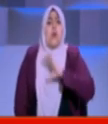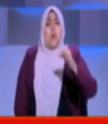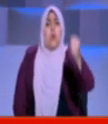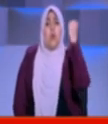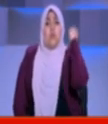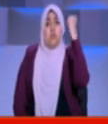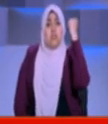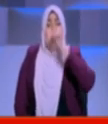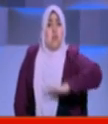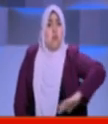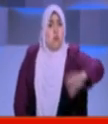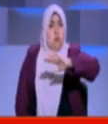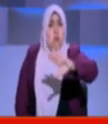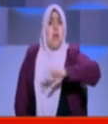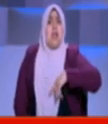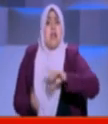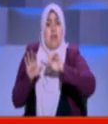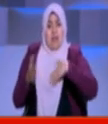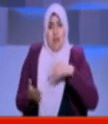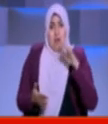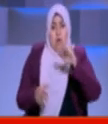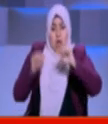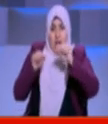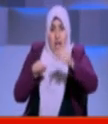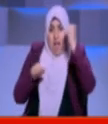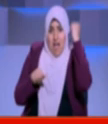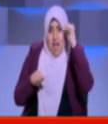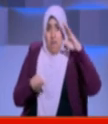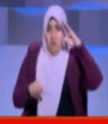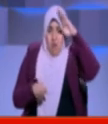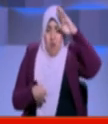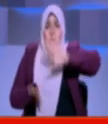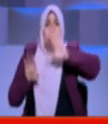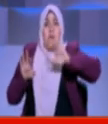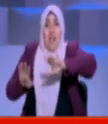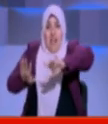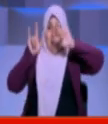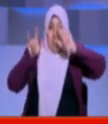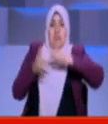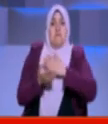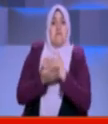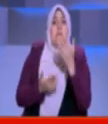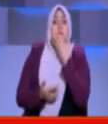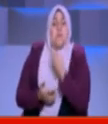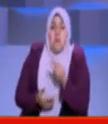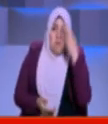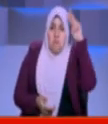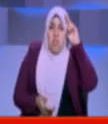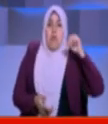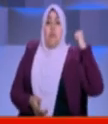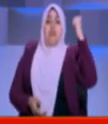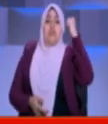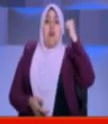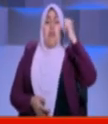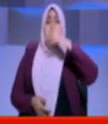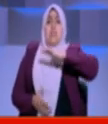السيد عادل عبد المهدي الاستقالة، لولا المتظاهرين لا يوجد هنالك ضغط. فإذا يمتلك هذه الشجاعة وفتح